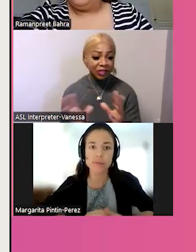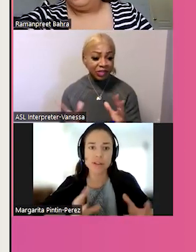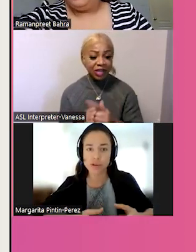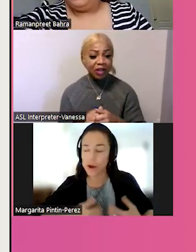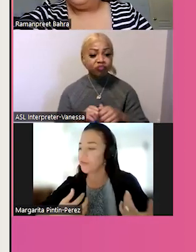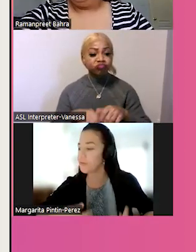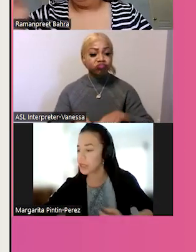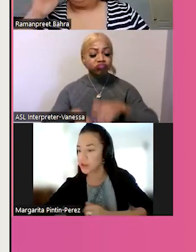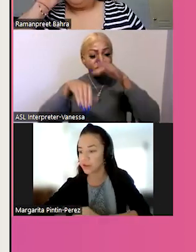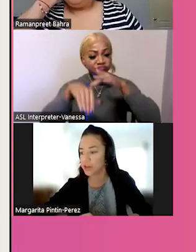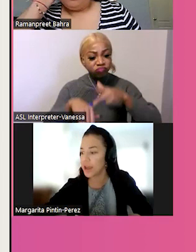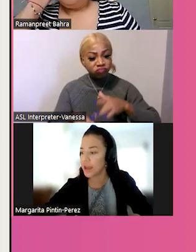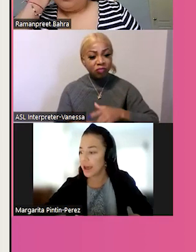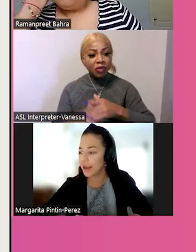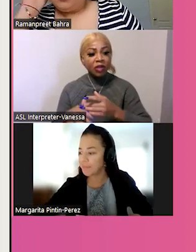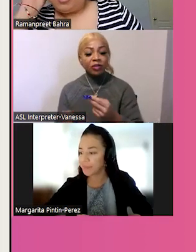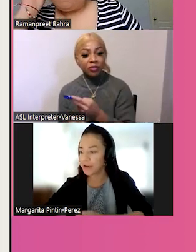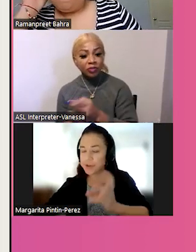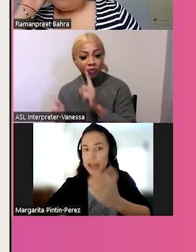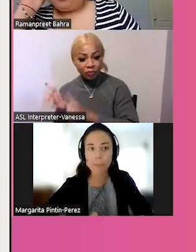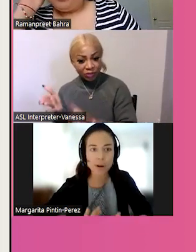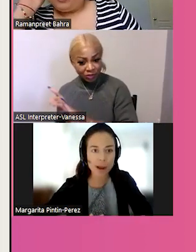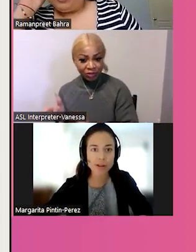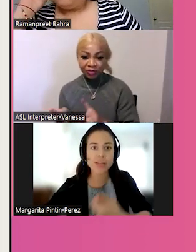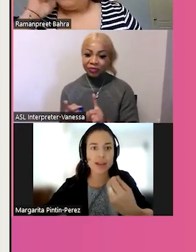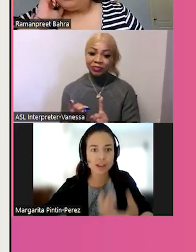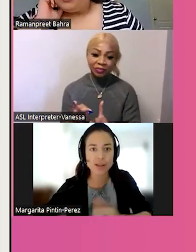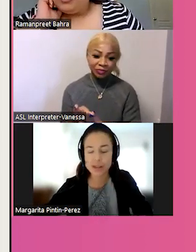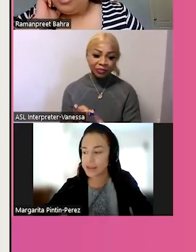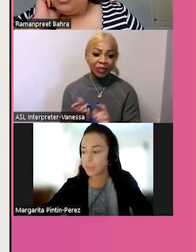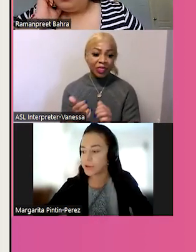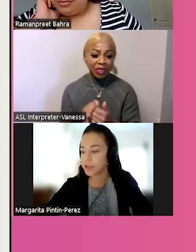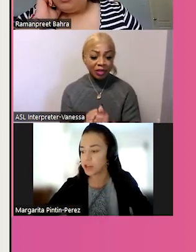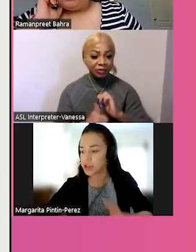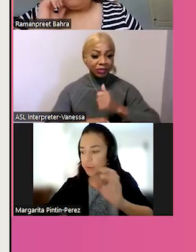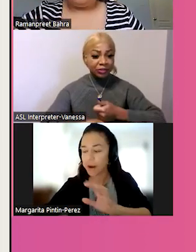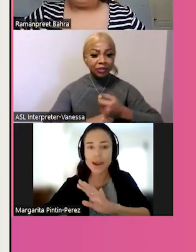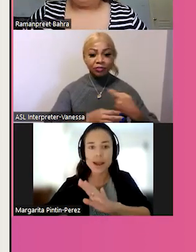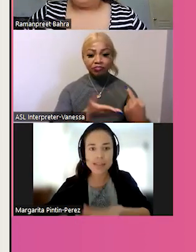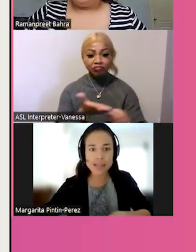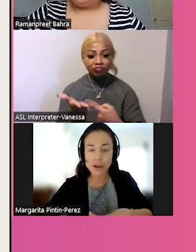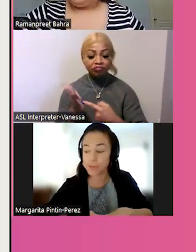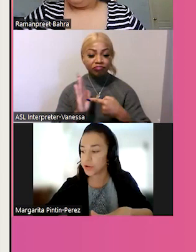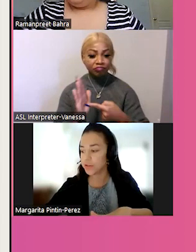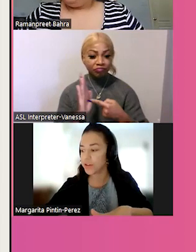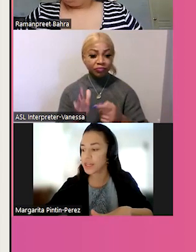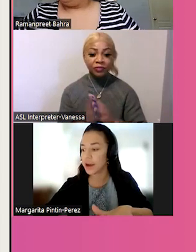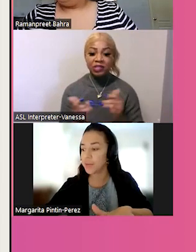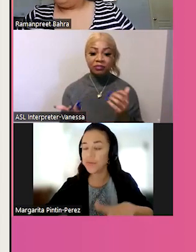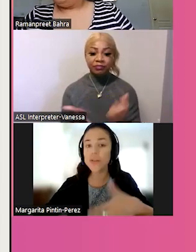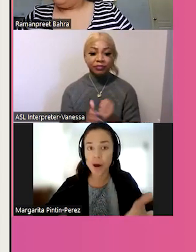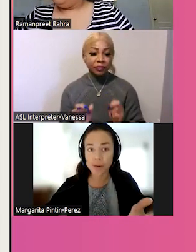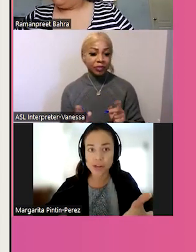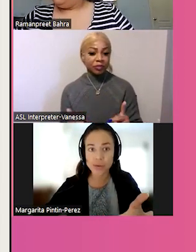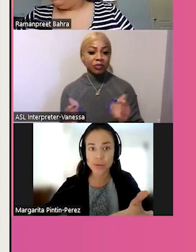Je vous remercier d'abord et avant tout de la clarté avec laquelle vous avez exposer la question et de tous les